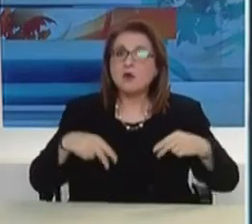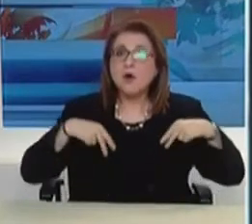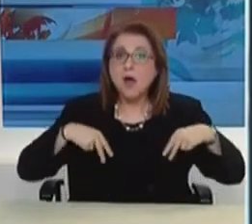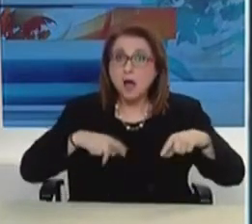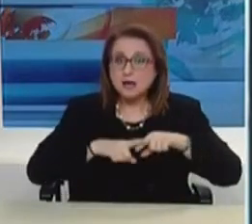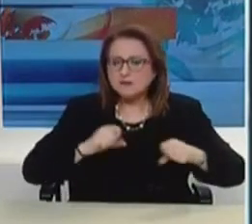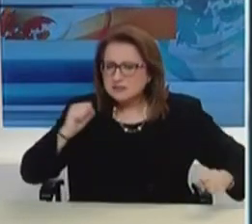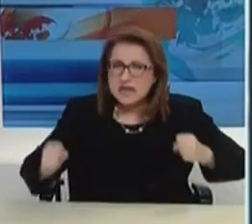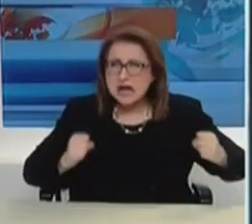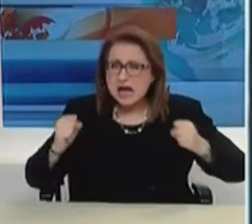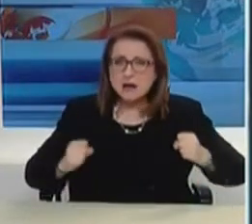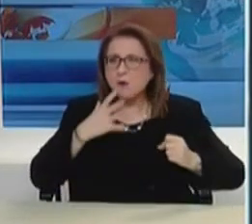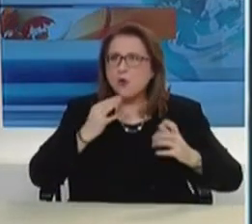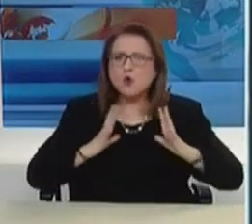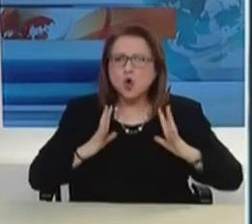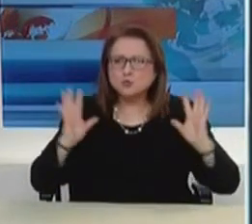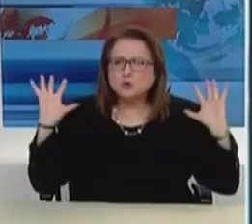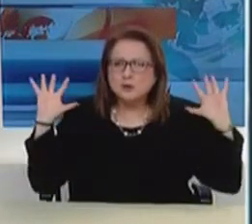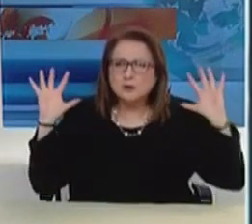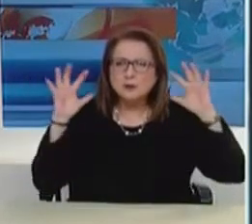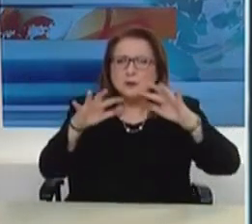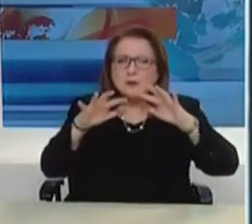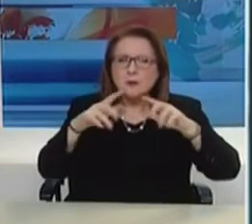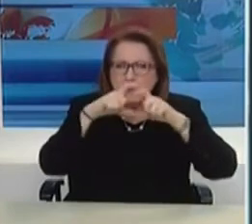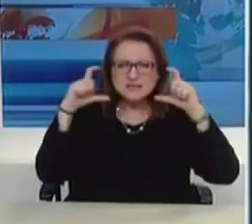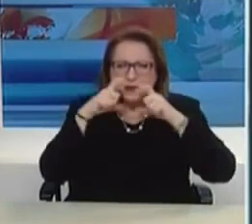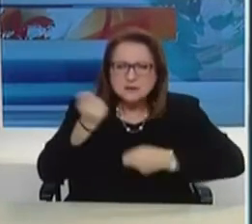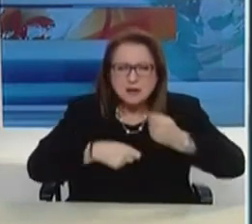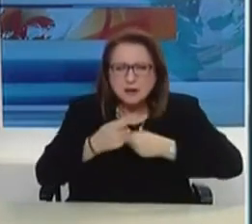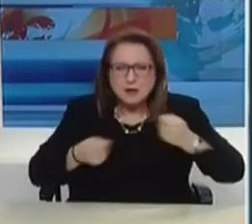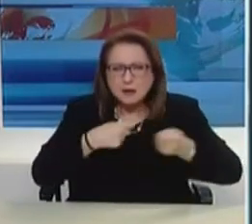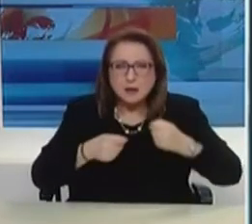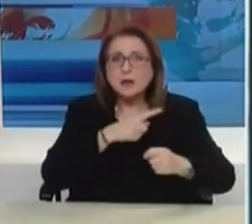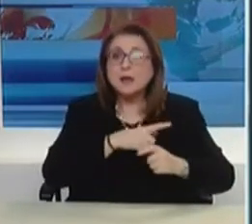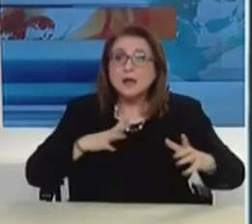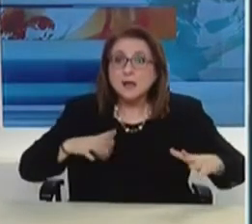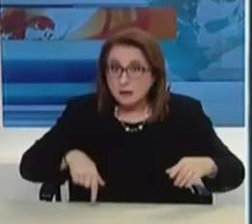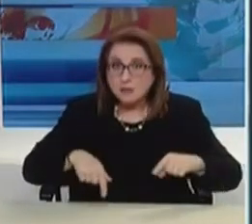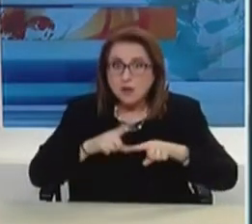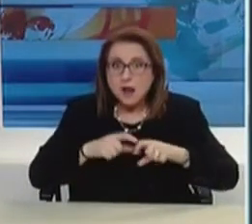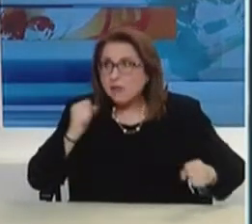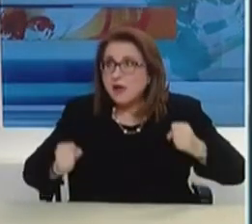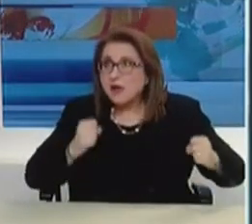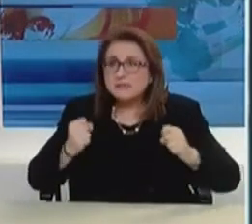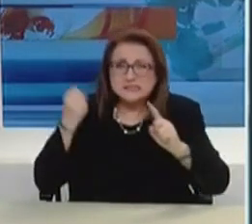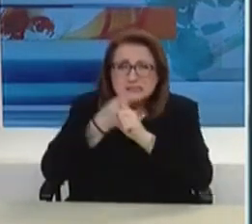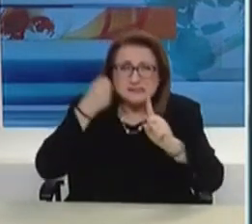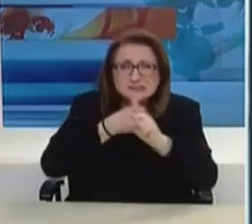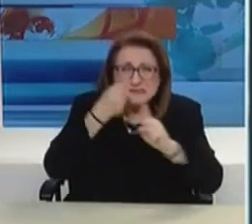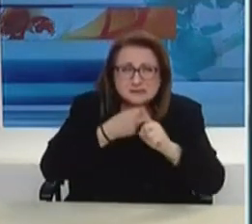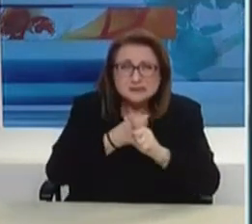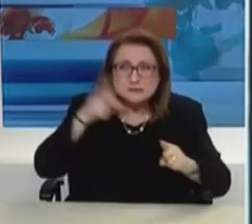κράτους σε συνεργασία με τον ιδιωτικό τομέα για την ταχύ απόκτηση υγειονομικού υλικού, καθώς στην παγκόσμια αγορά, όπως έχει γίνει